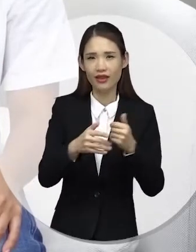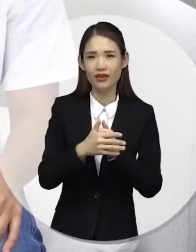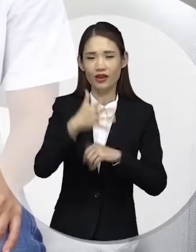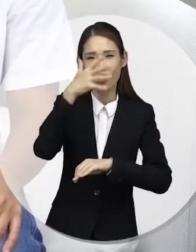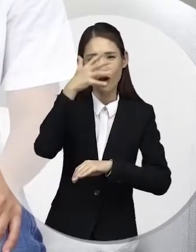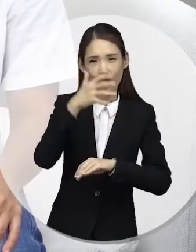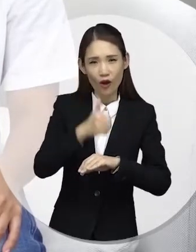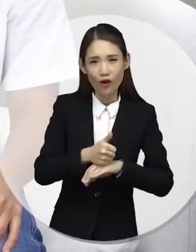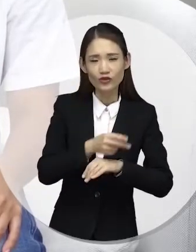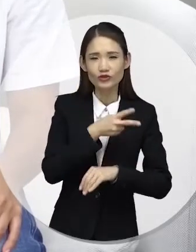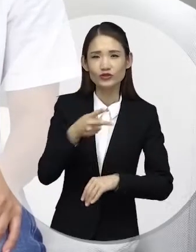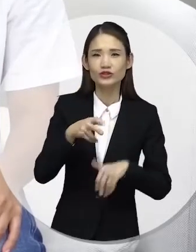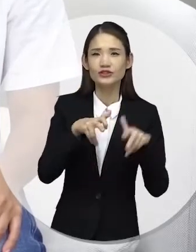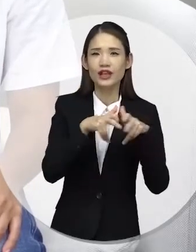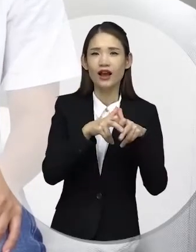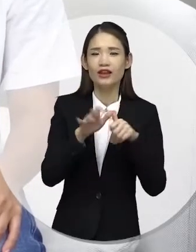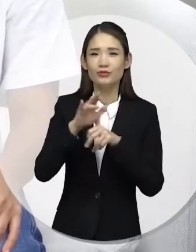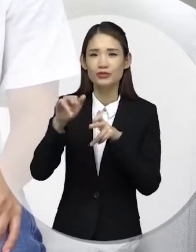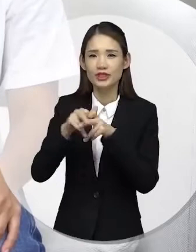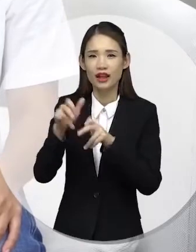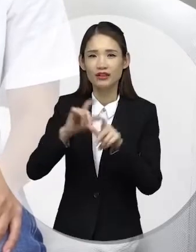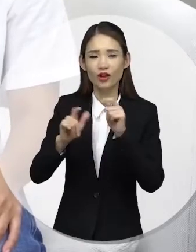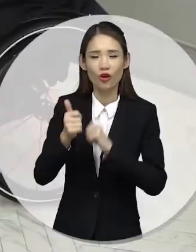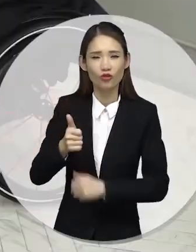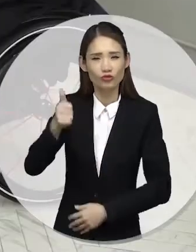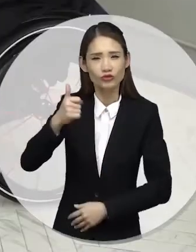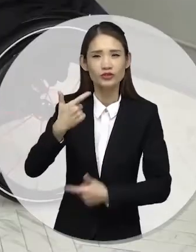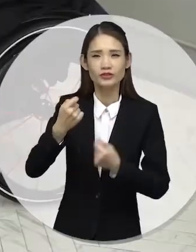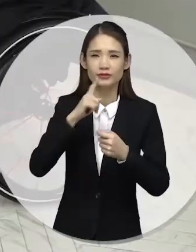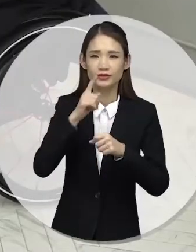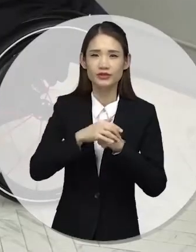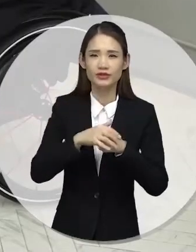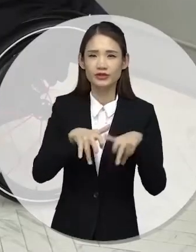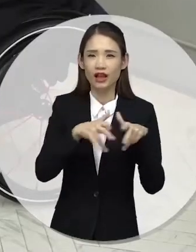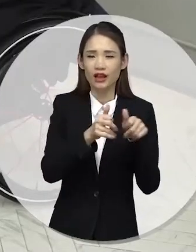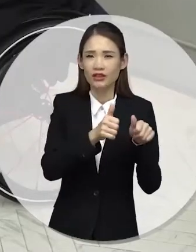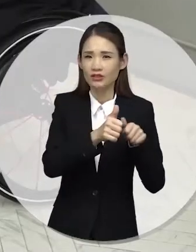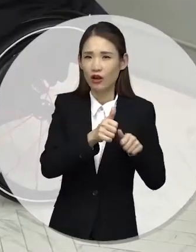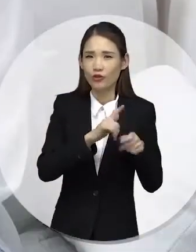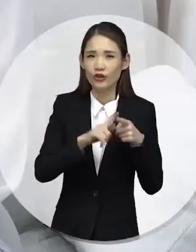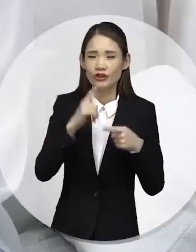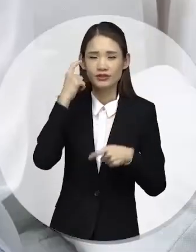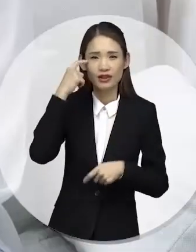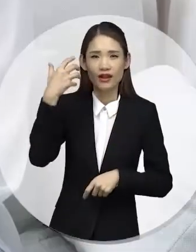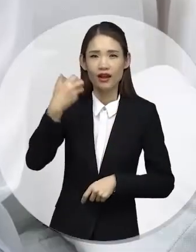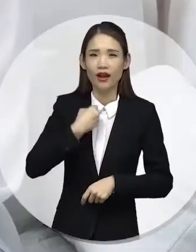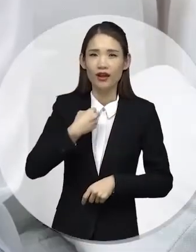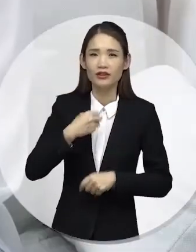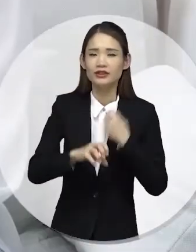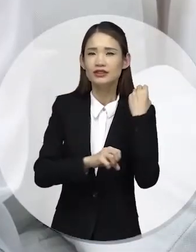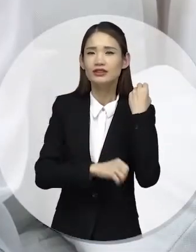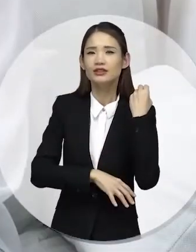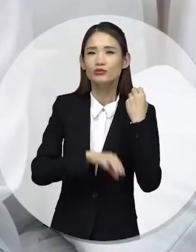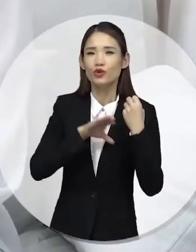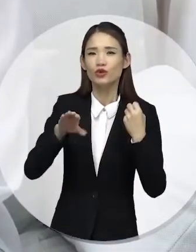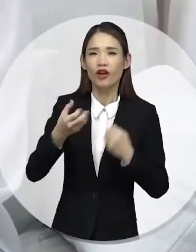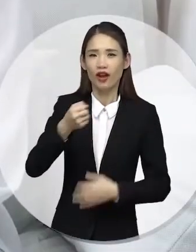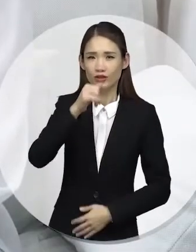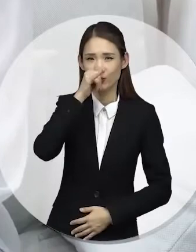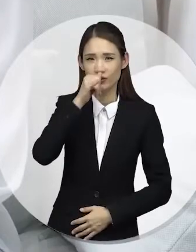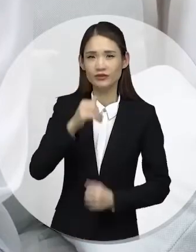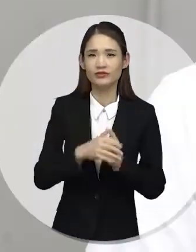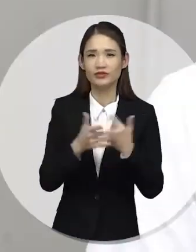결국 장애인보다 비장애인이 우등하고 장애인은 열등하다라는 시선이 기본적으로 깔려 있는